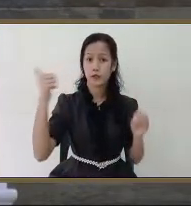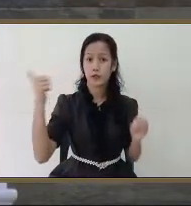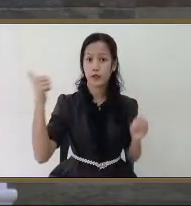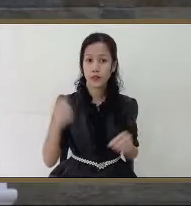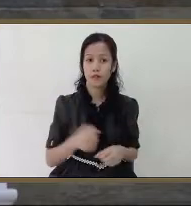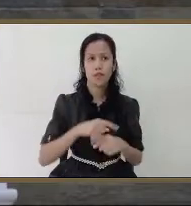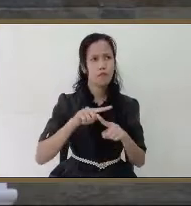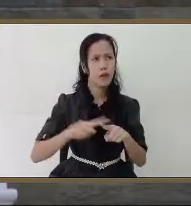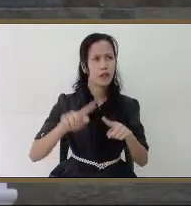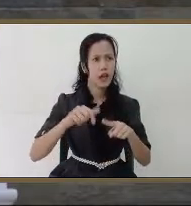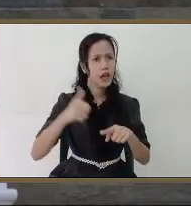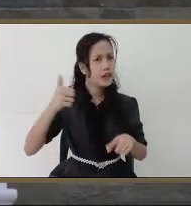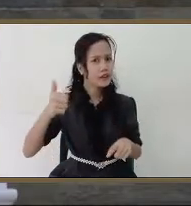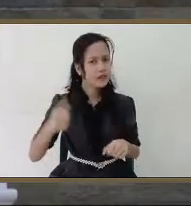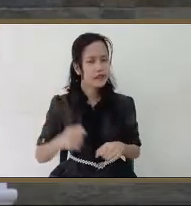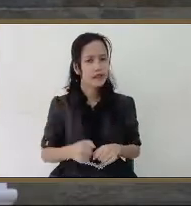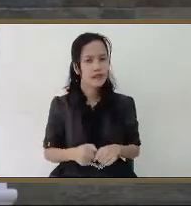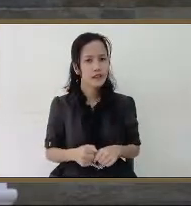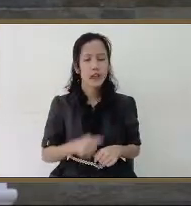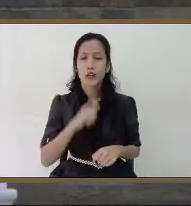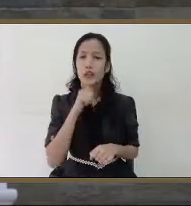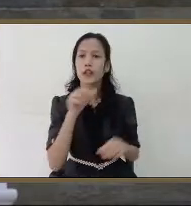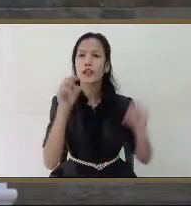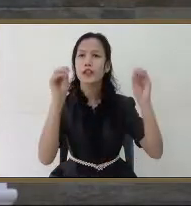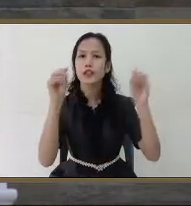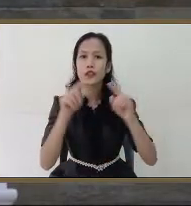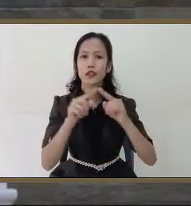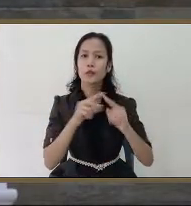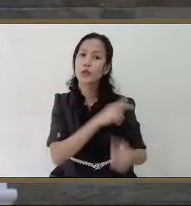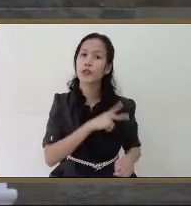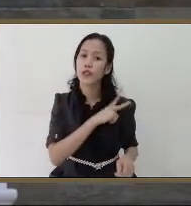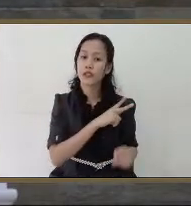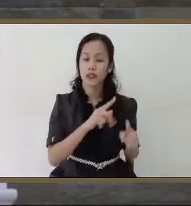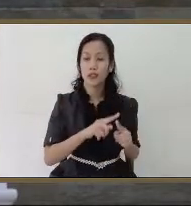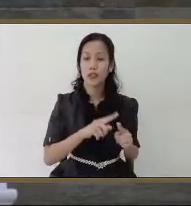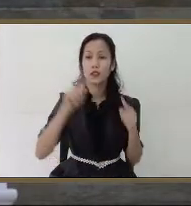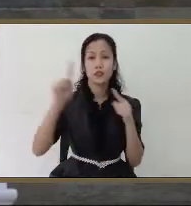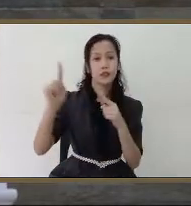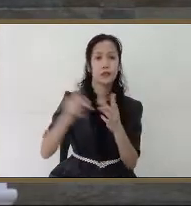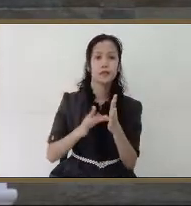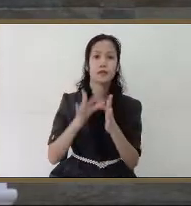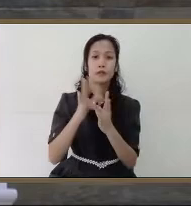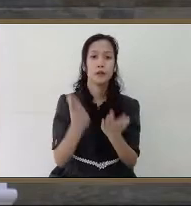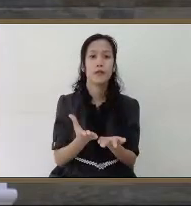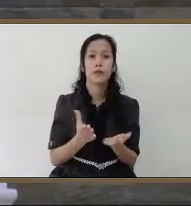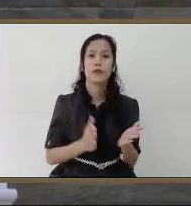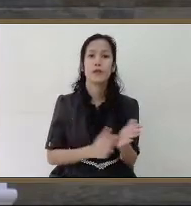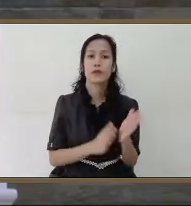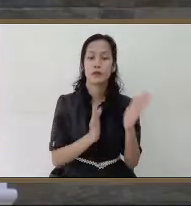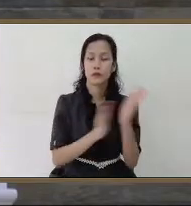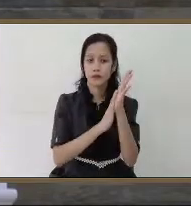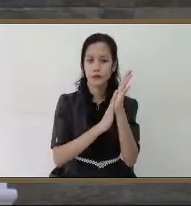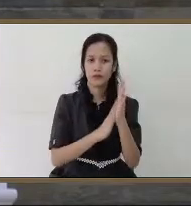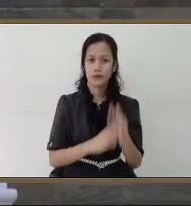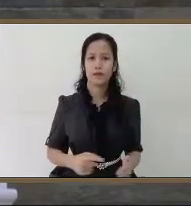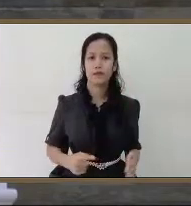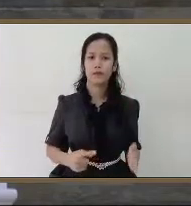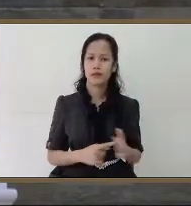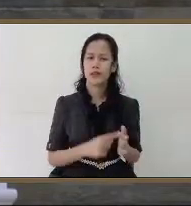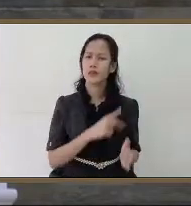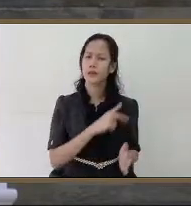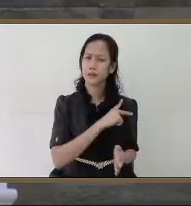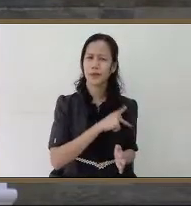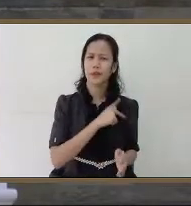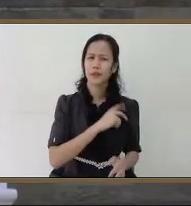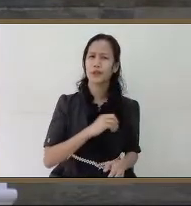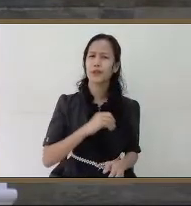ay hindi ko to personally na ituro sa Bible school. Kaya nga sabi ko, personal na ano ko ito eh, review rin as